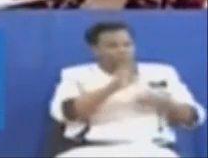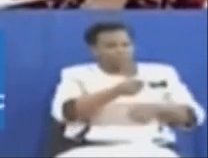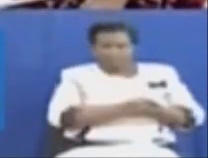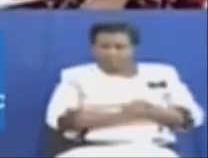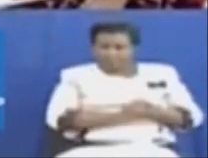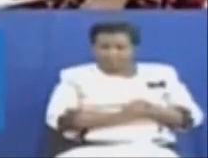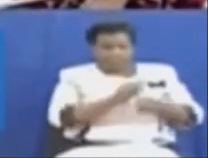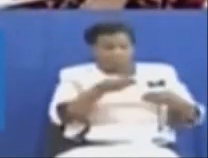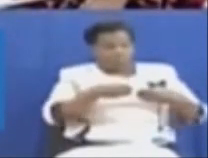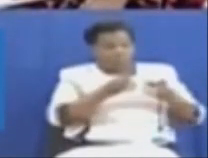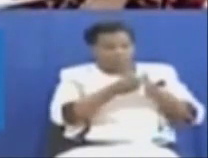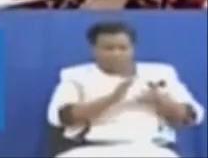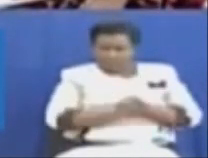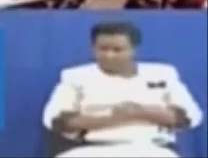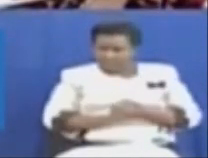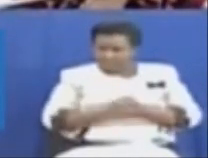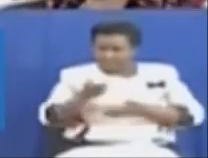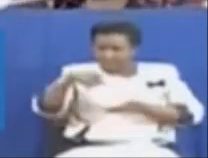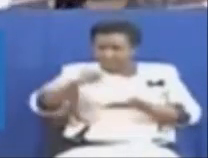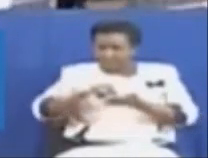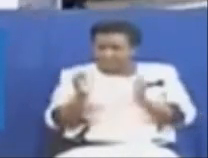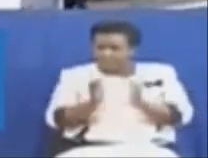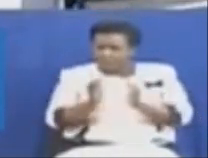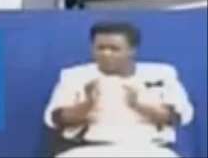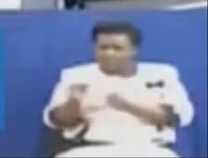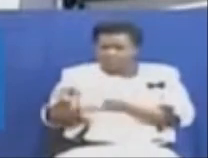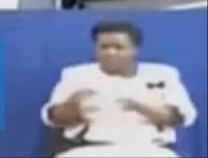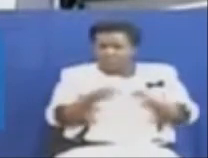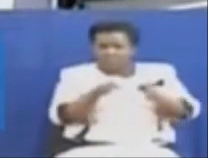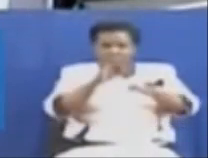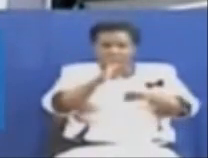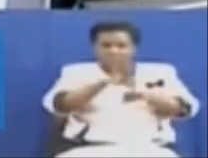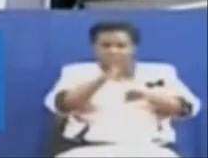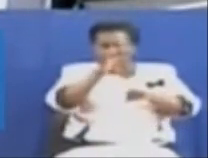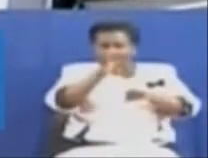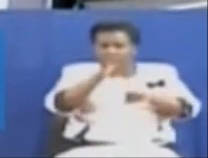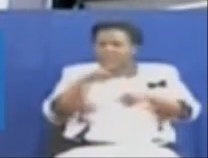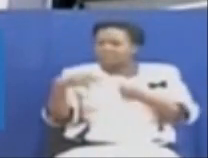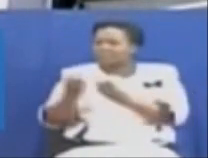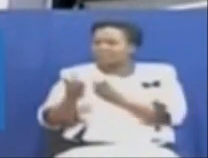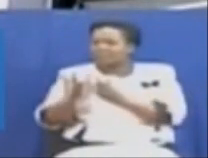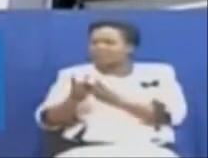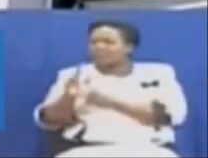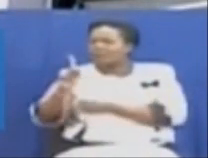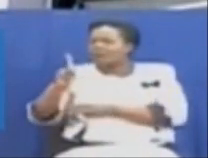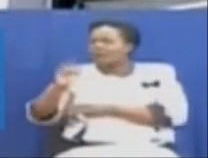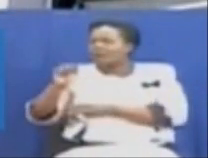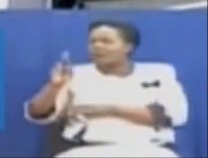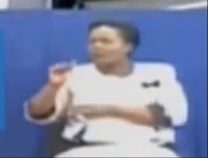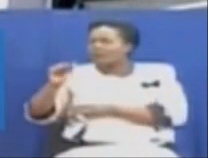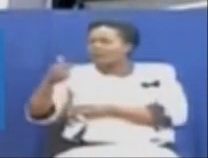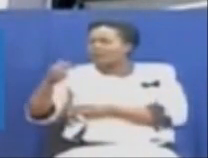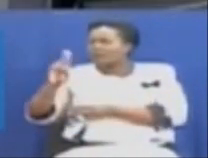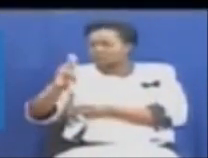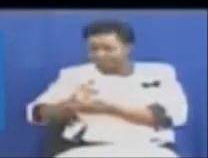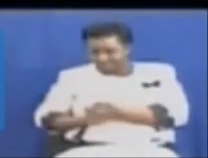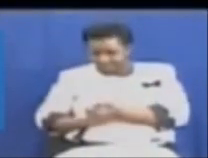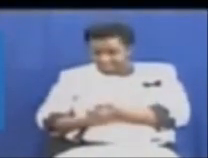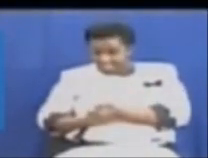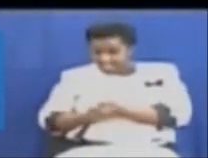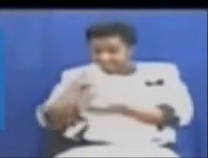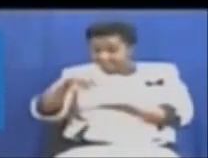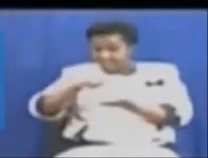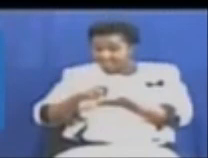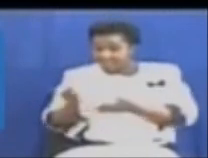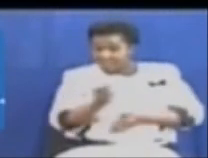Naibu Spika, barabara ambayo Mheshimiwa Mbunge anaitaja ni barabara ambayo iko chini ya TARURA. Na Mheshimiwa Spika,